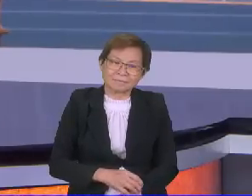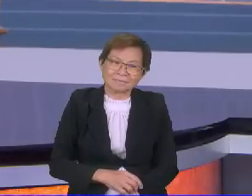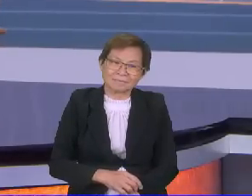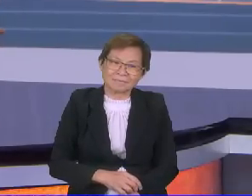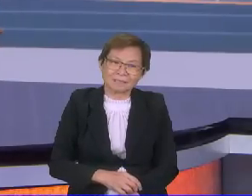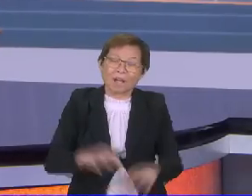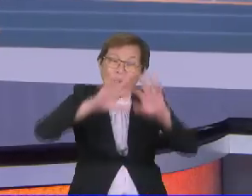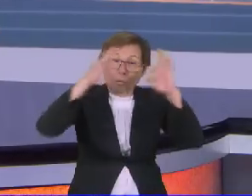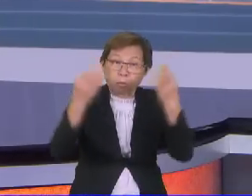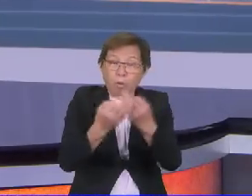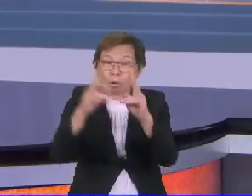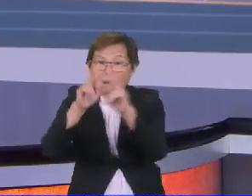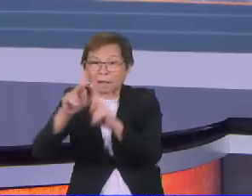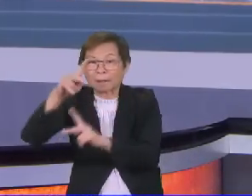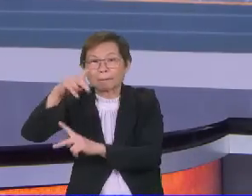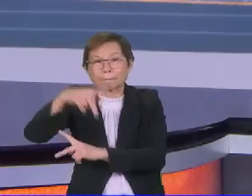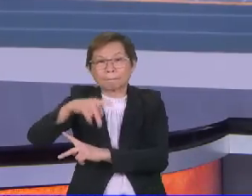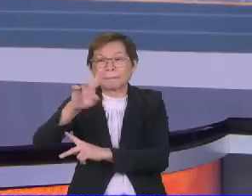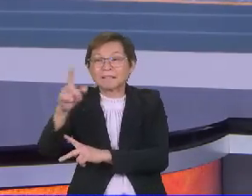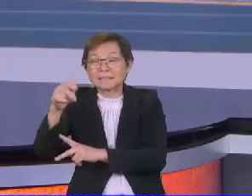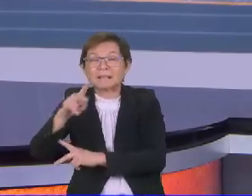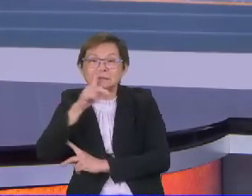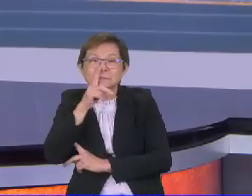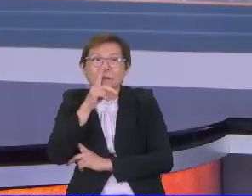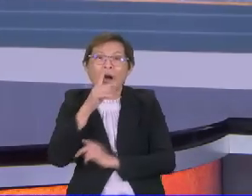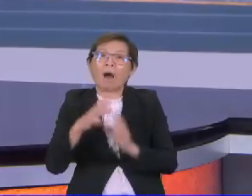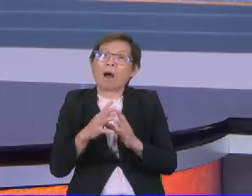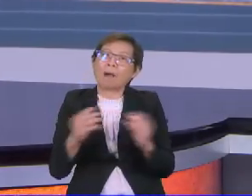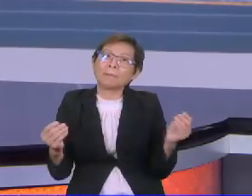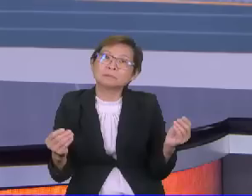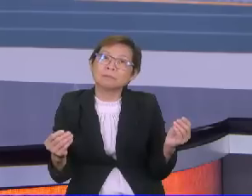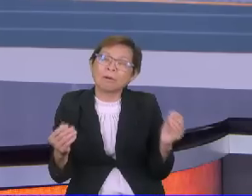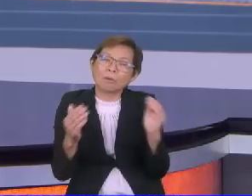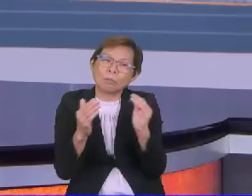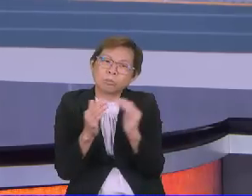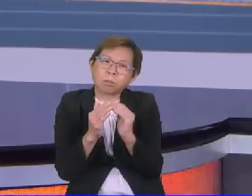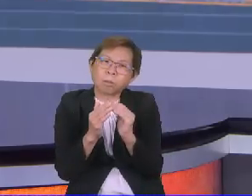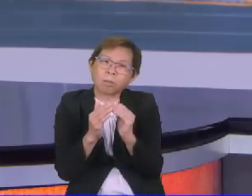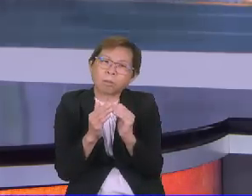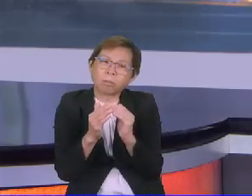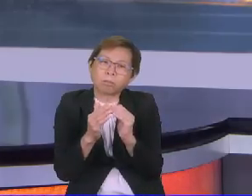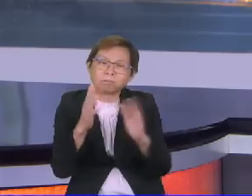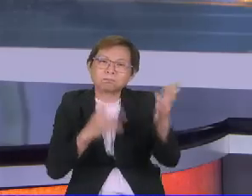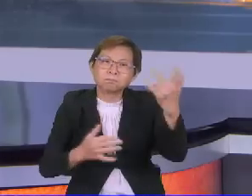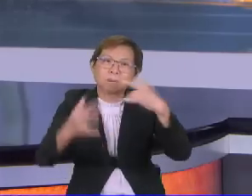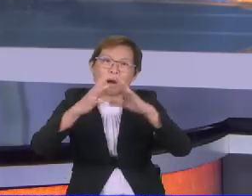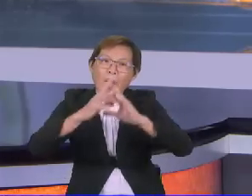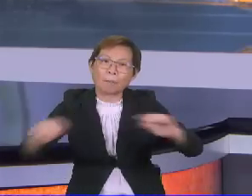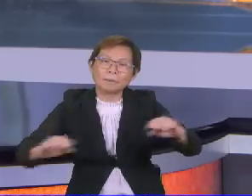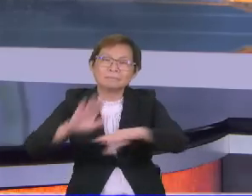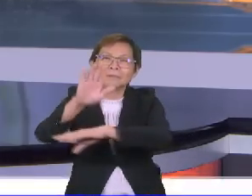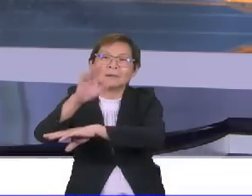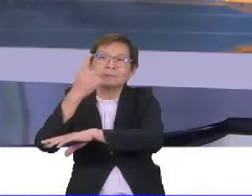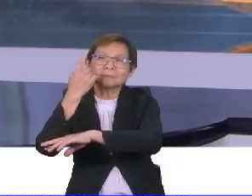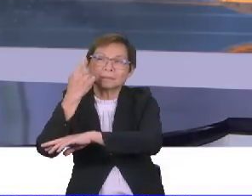sebuah keluarga di kampung pida 4 jitra Kedah tinggal selai sepinggang selepas kediaman mereka musnah dalam kebakaran tengah hari